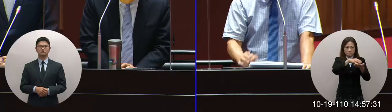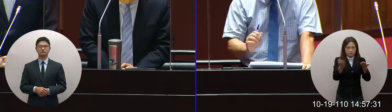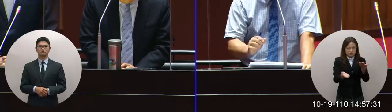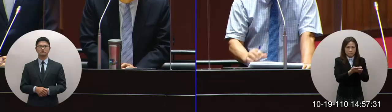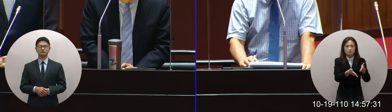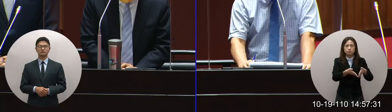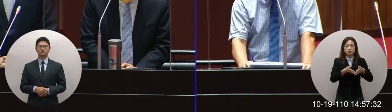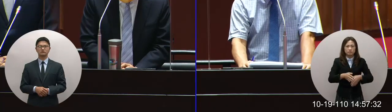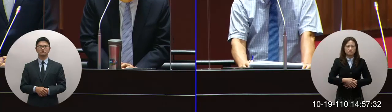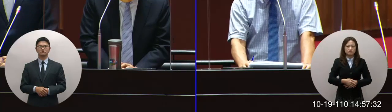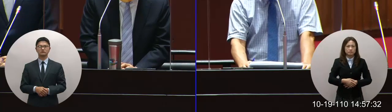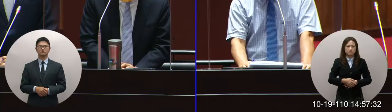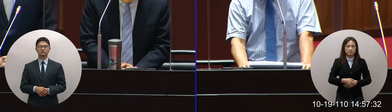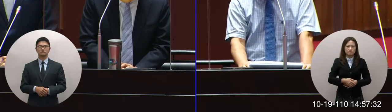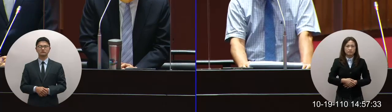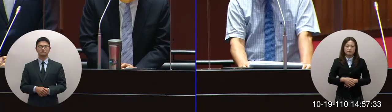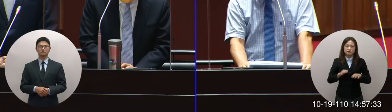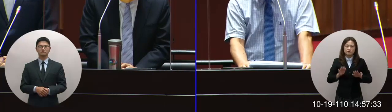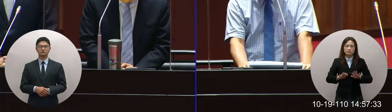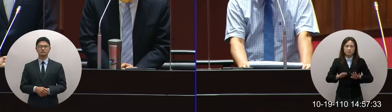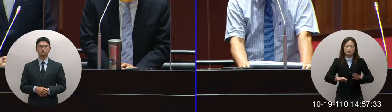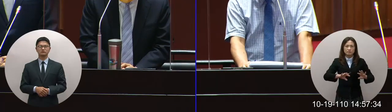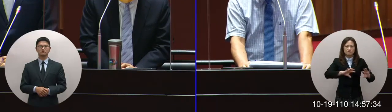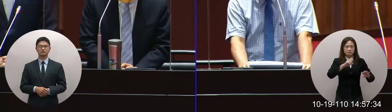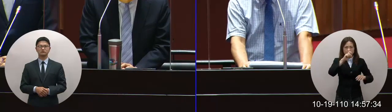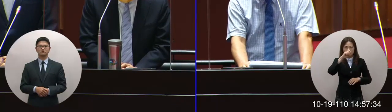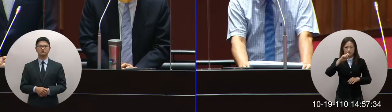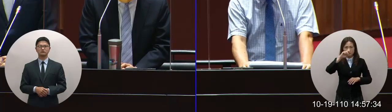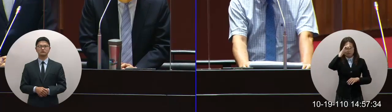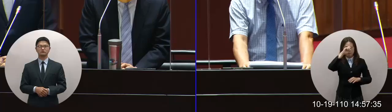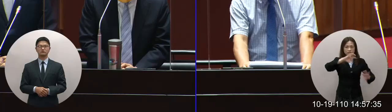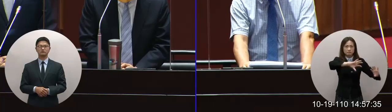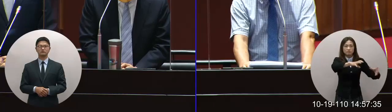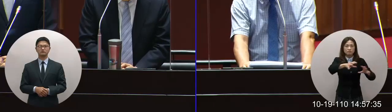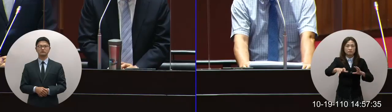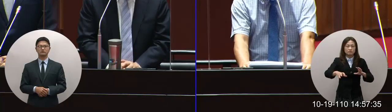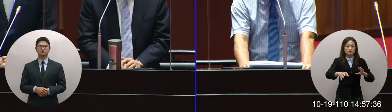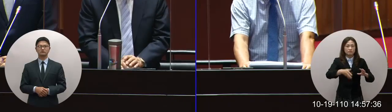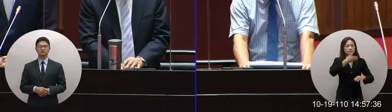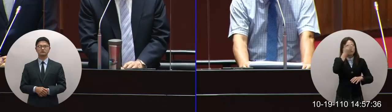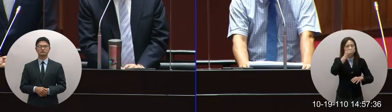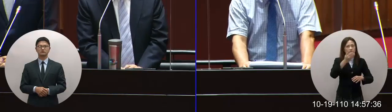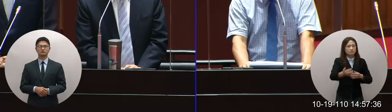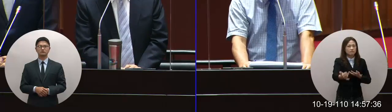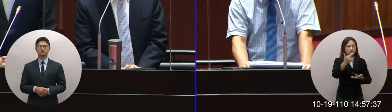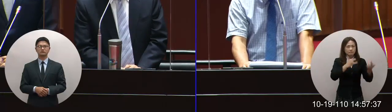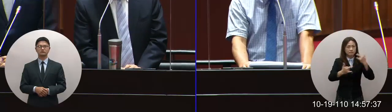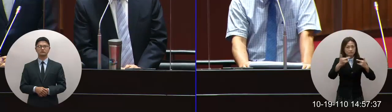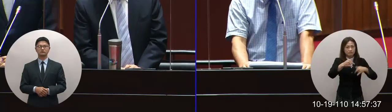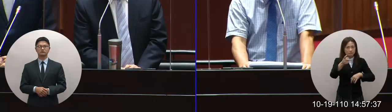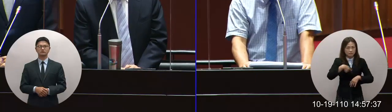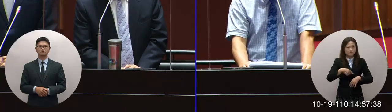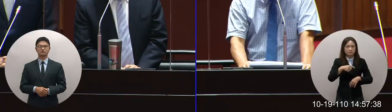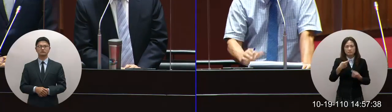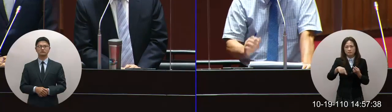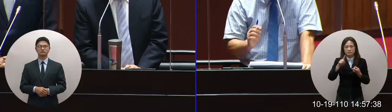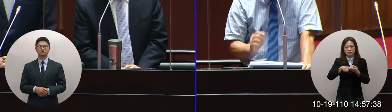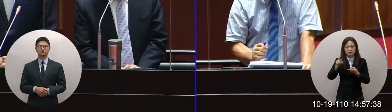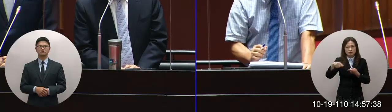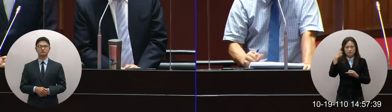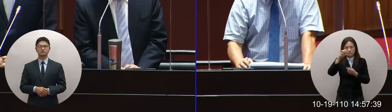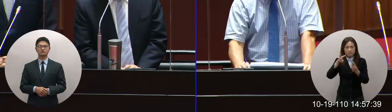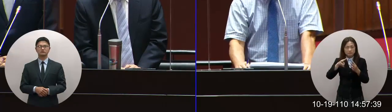在重启国际观光客来台。短期旅游啊，钱啊，应该比照欧盟的规定来提